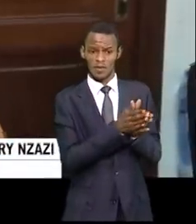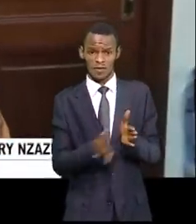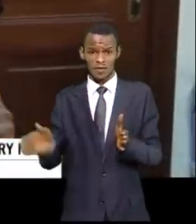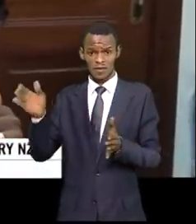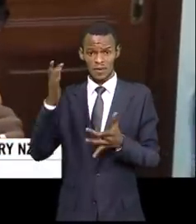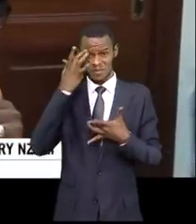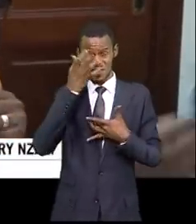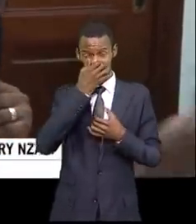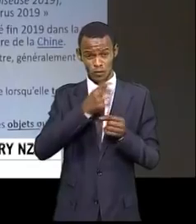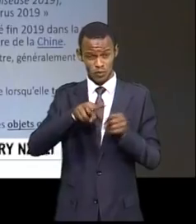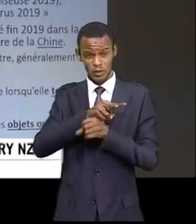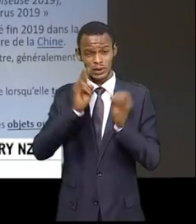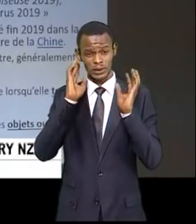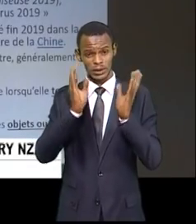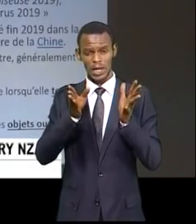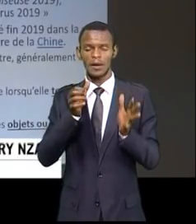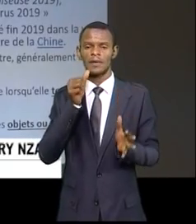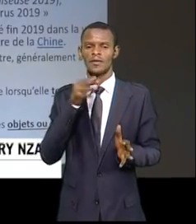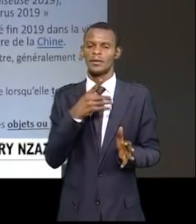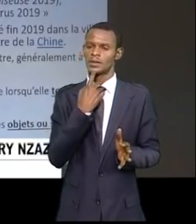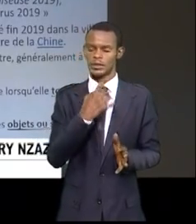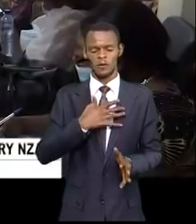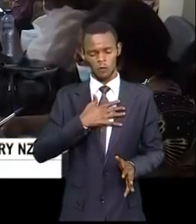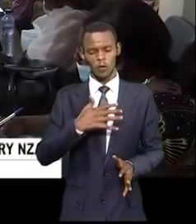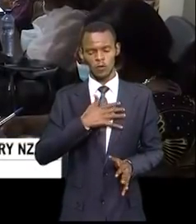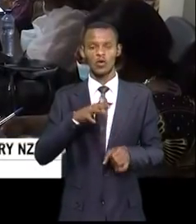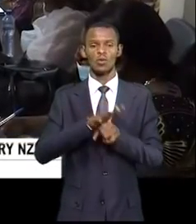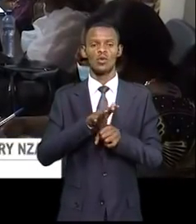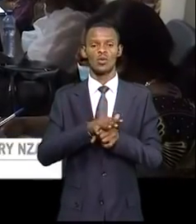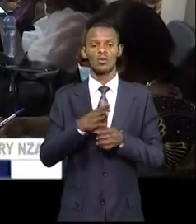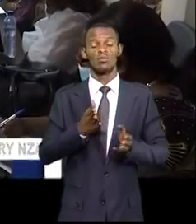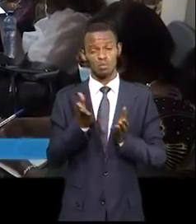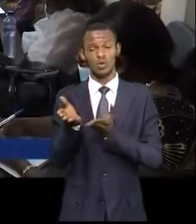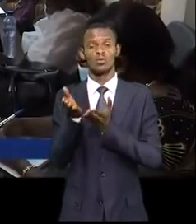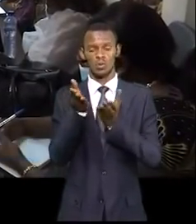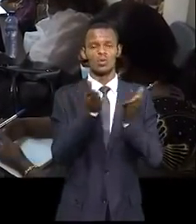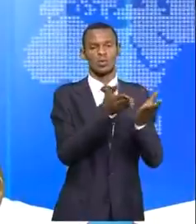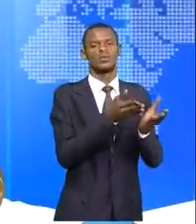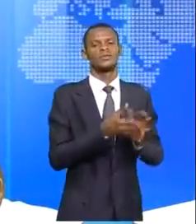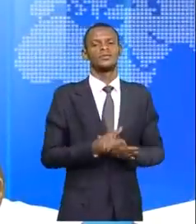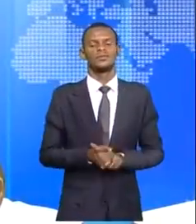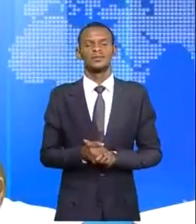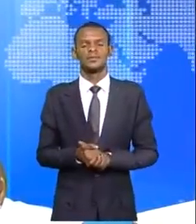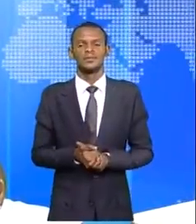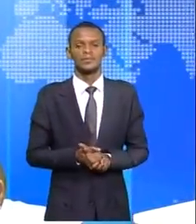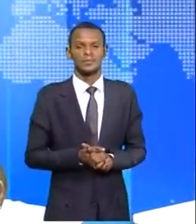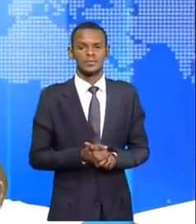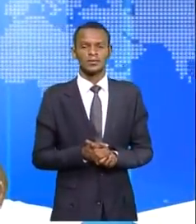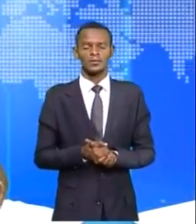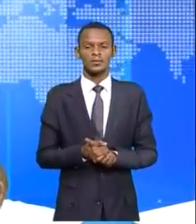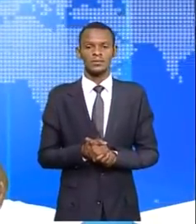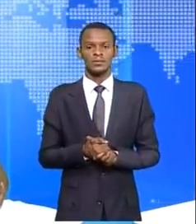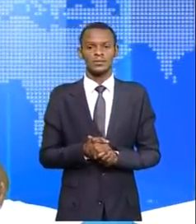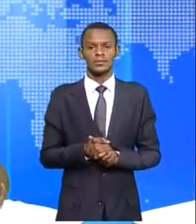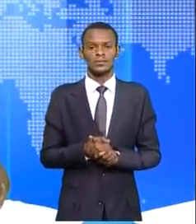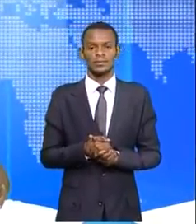femmes estime avoir donné le meilleur d'elle-même et propose la même chose à leur père 7000 tonnes de maïs